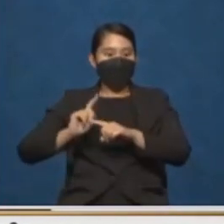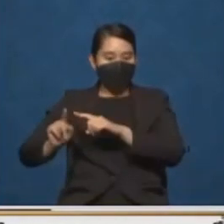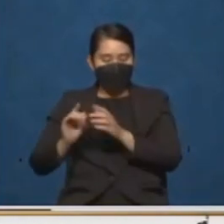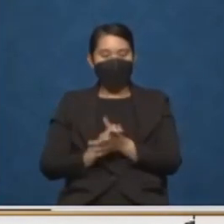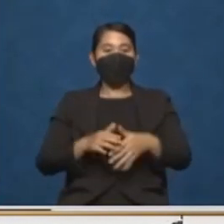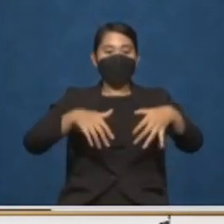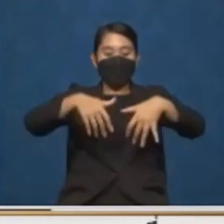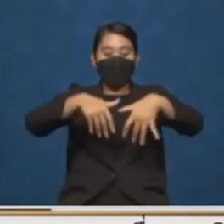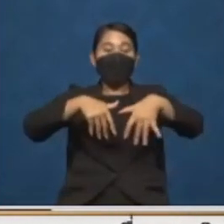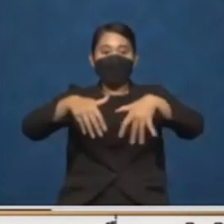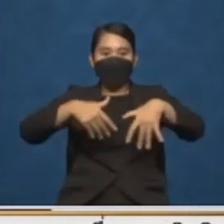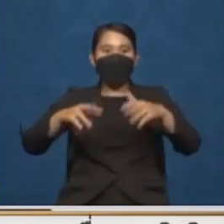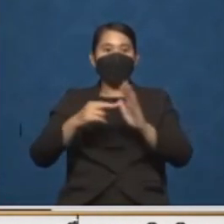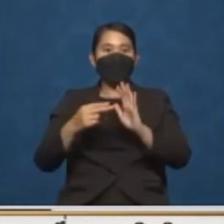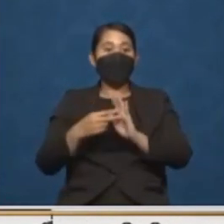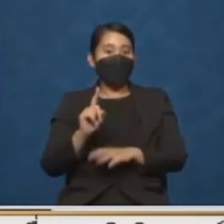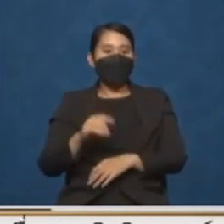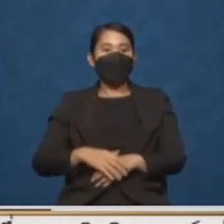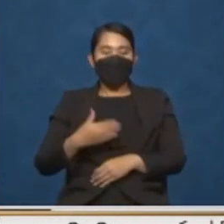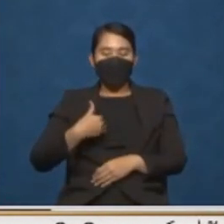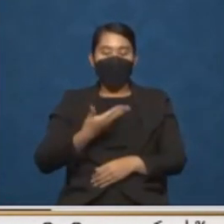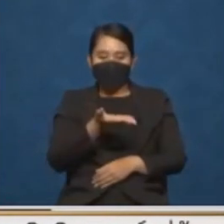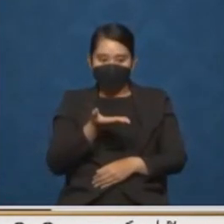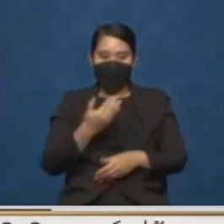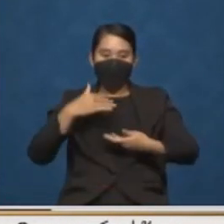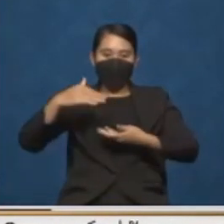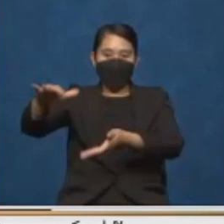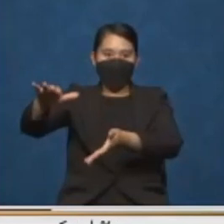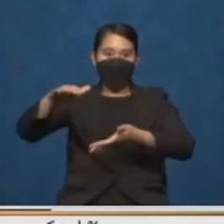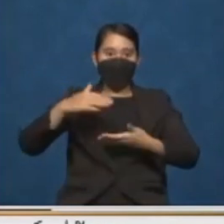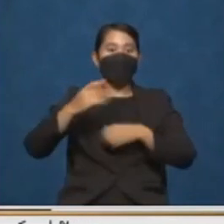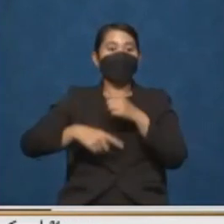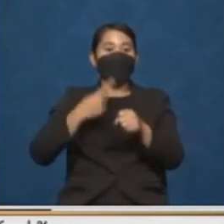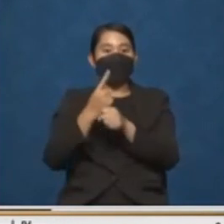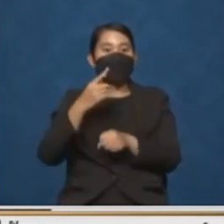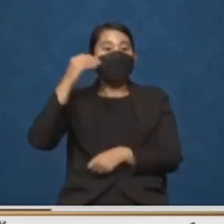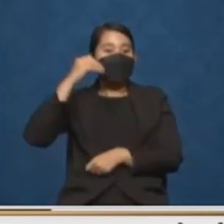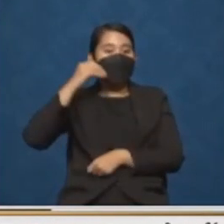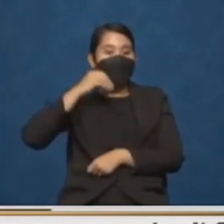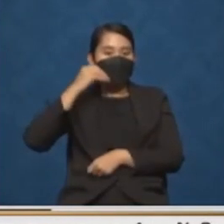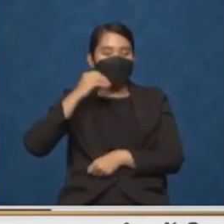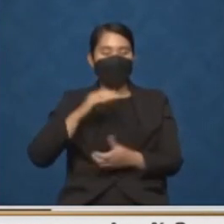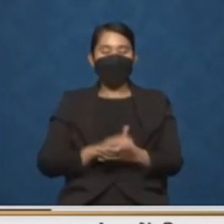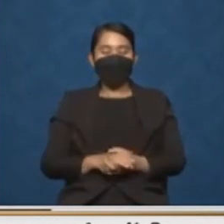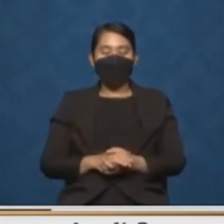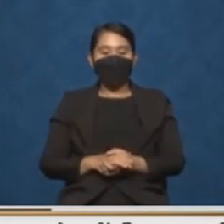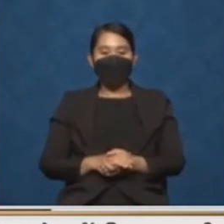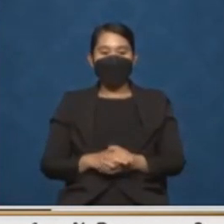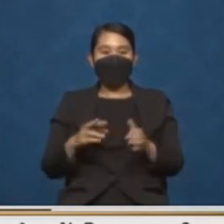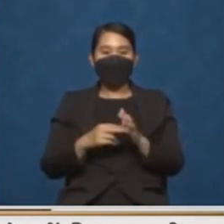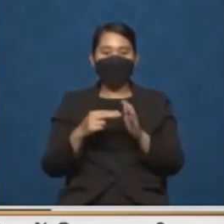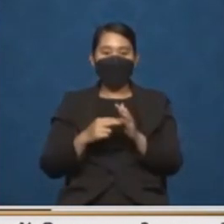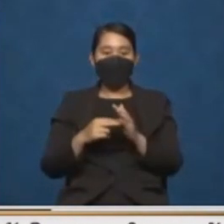กจชุมชนจะต้ขออนิยาสนออกนำเข้าท ๆ ปีจะต้องอยในความควบคุมห้ามโต